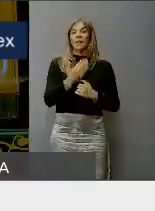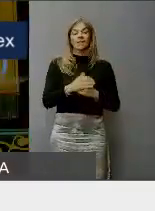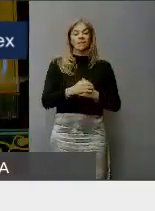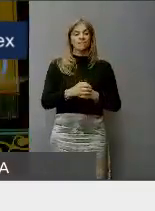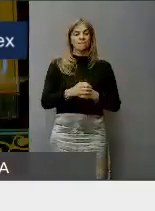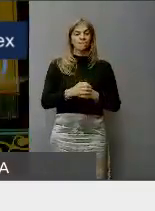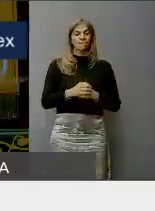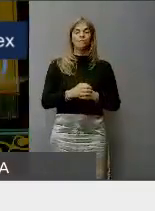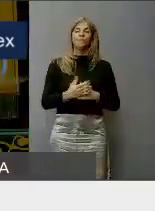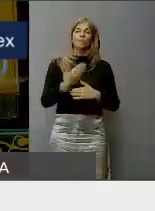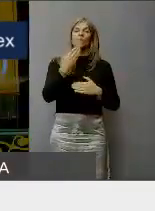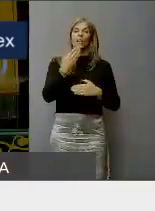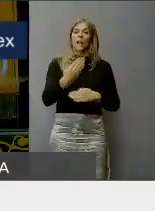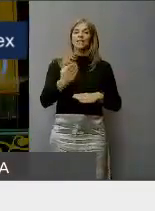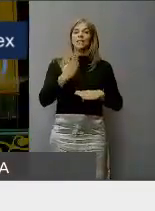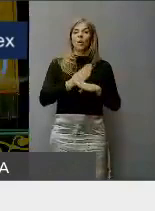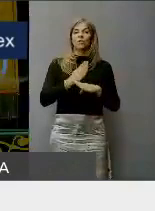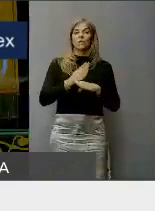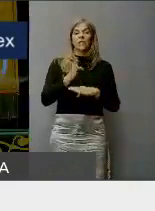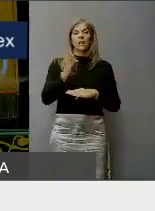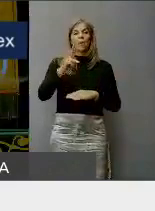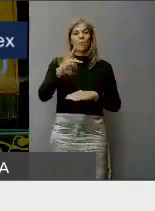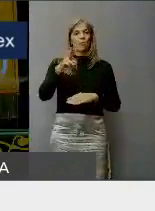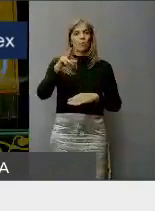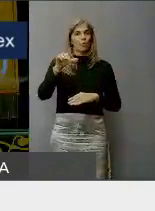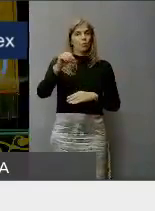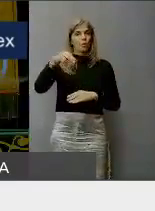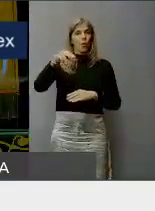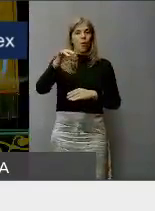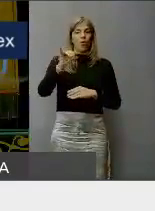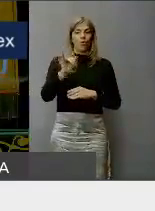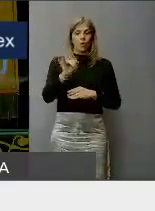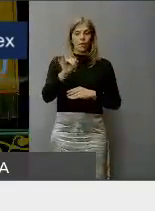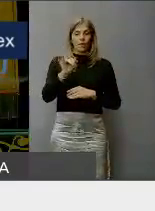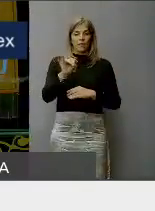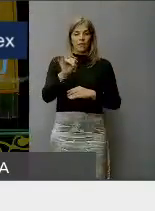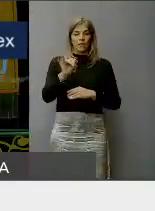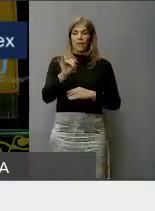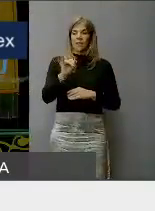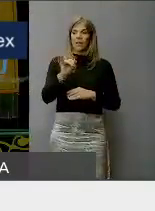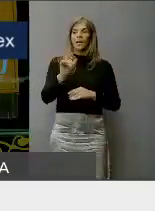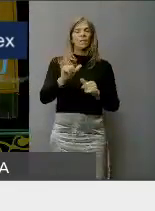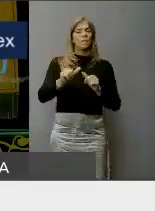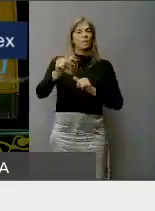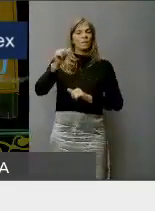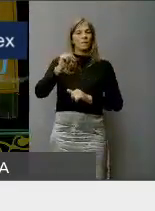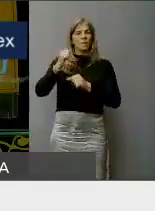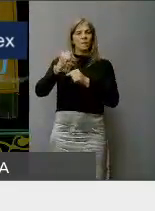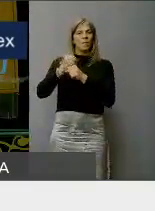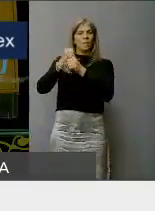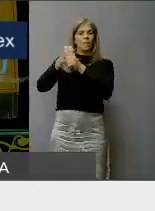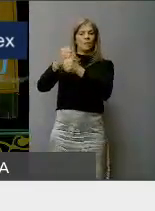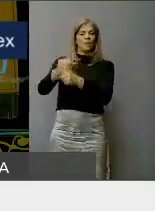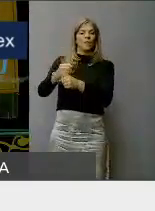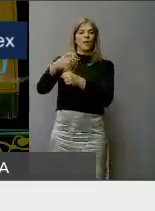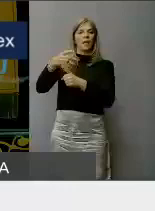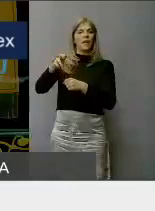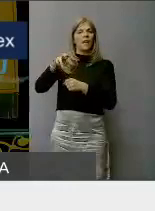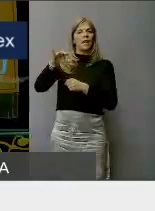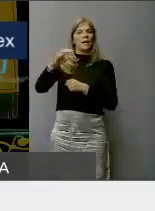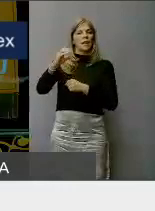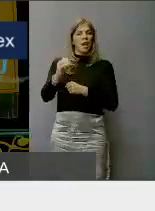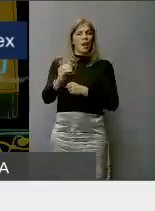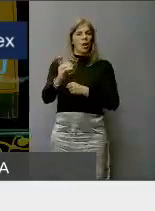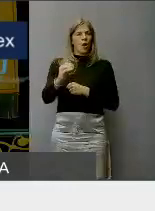grazie consigliere brusoni prima di affrontare la discussione in aula la parola dice il presidente grillo per l'ordine del giorno su questa mozione